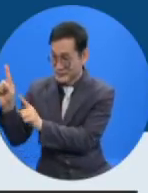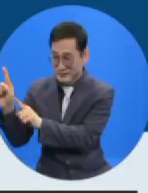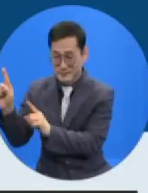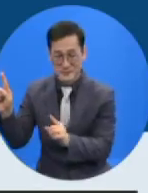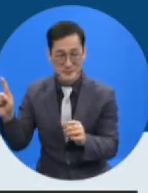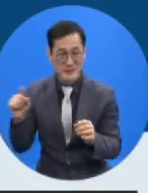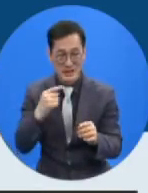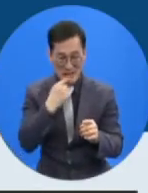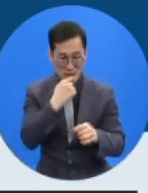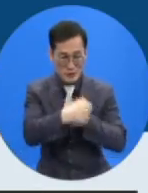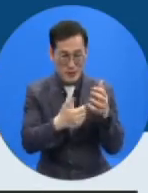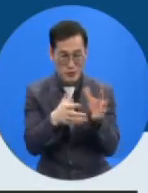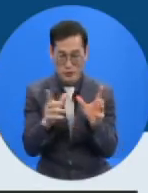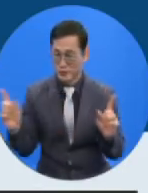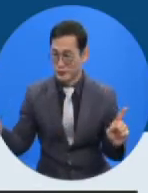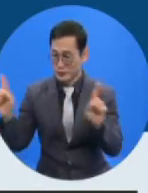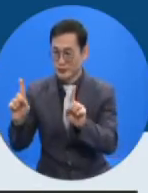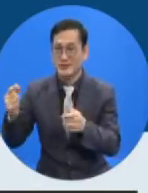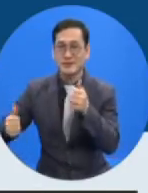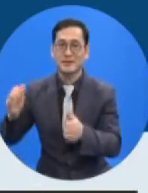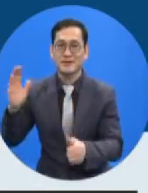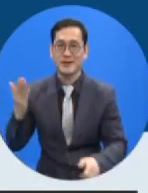만들자 위한